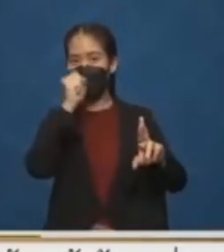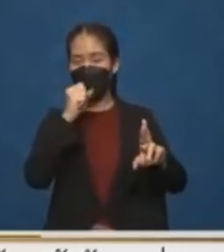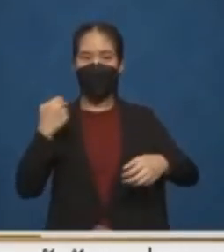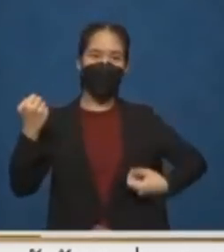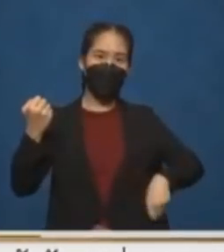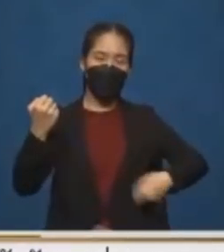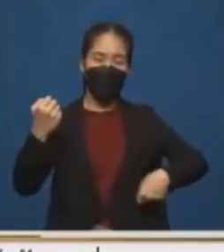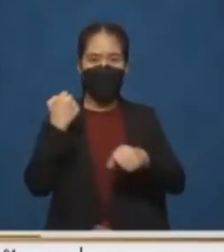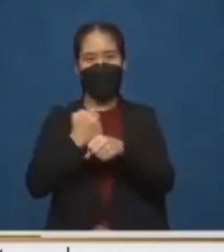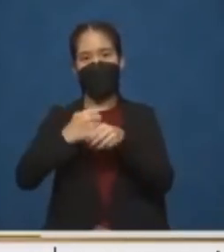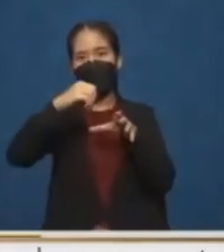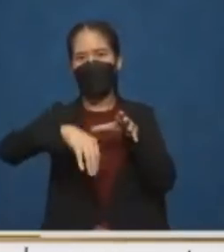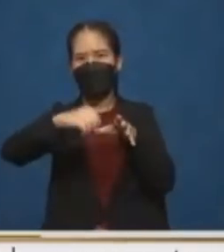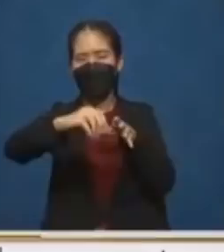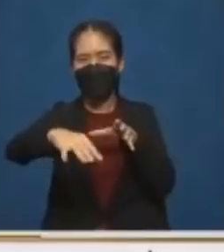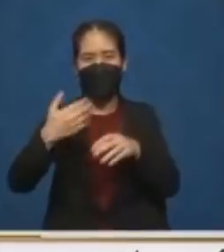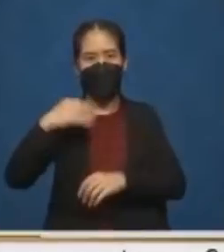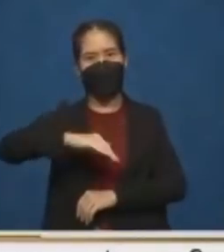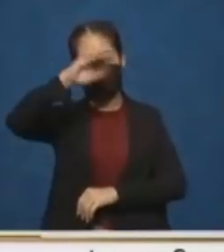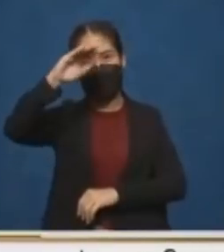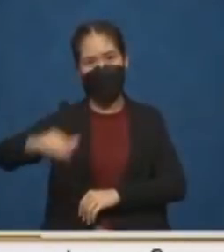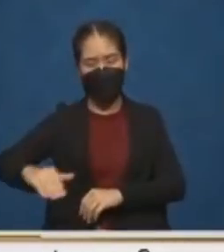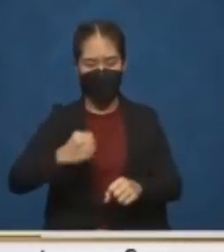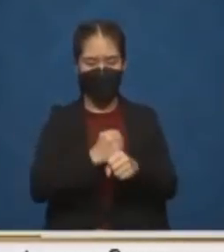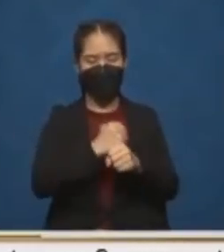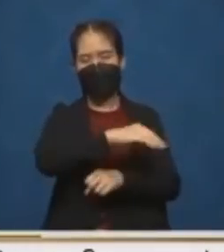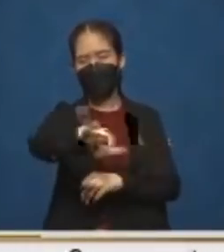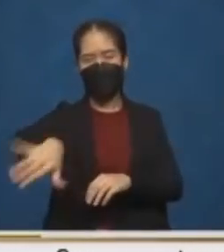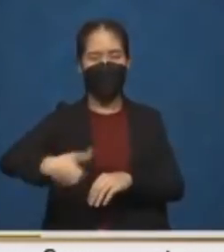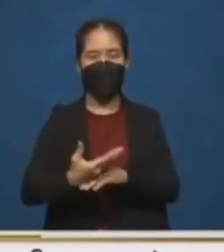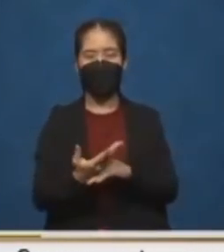งานพี่น้องประชาชนทกภาคส่นได้รบผลกระทบ